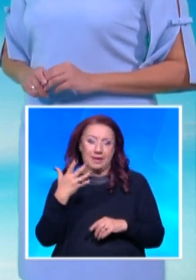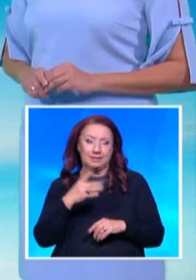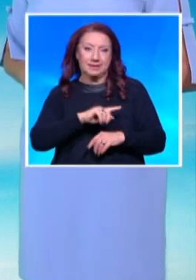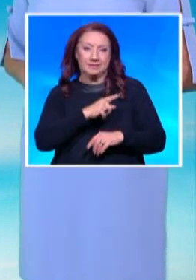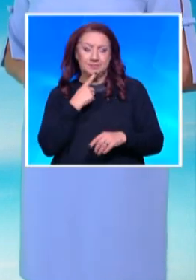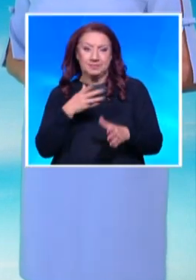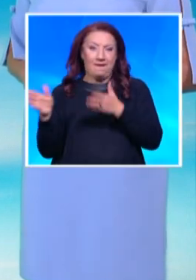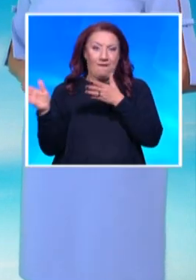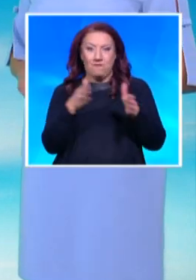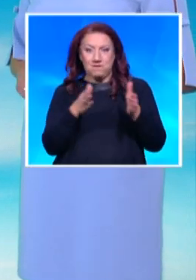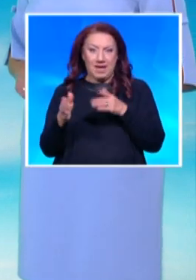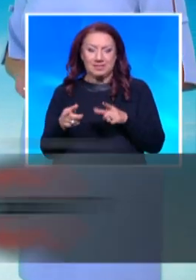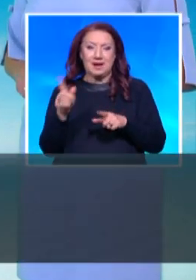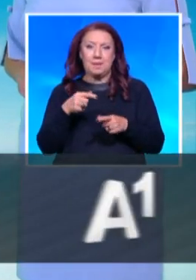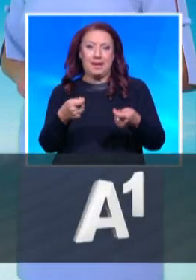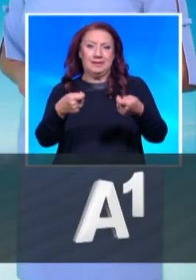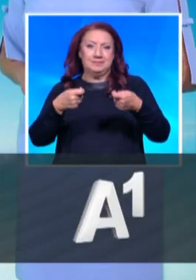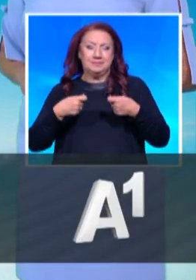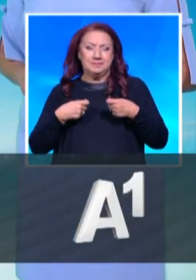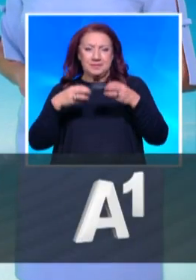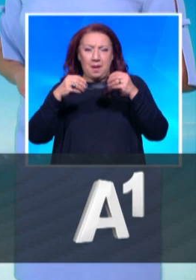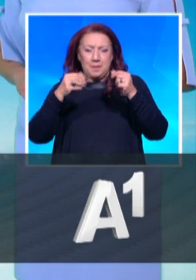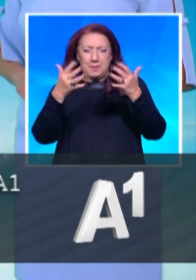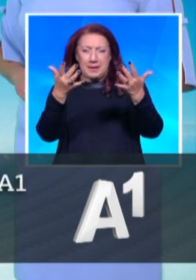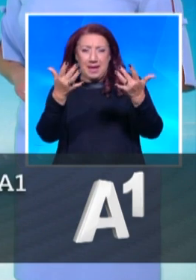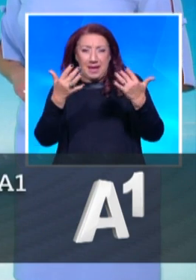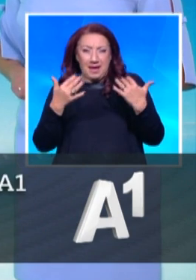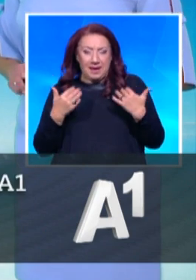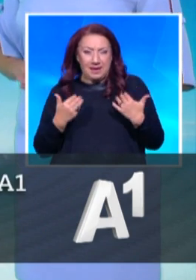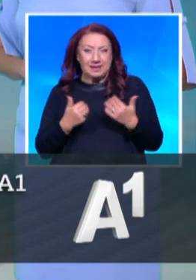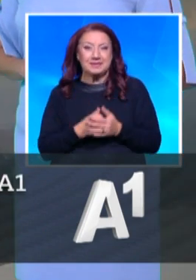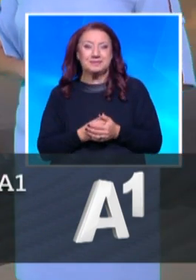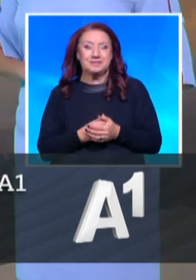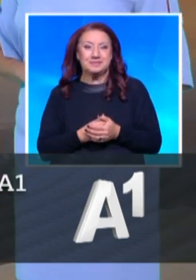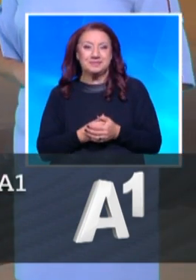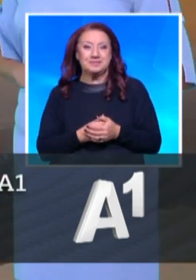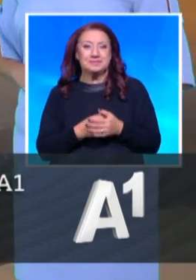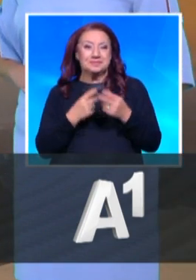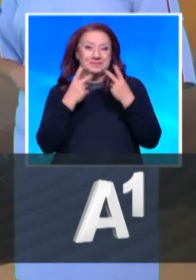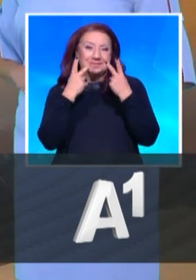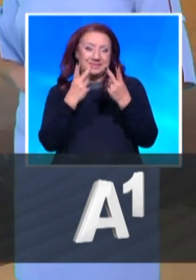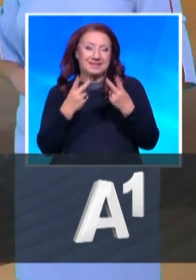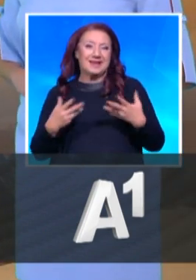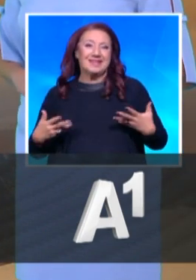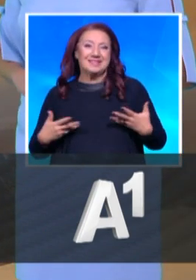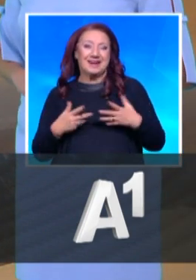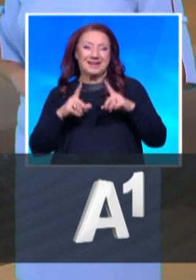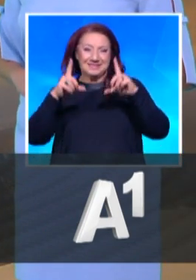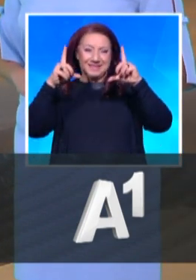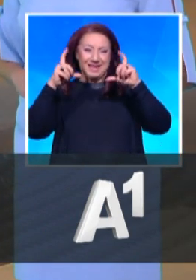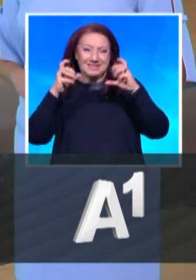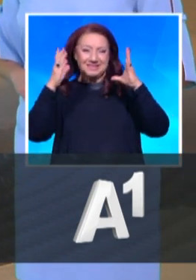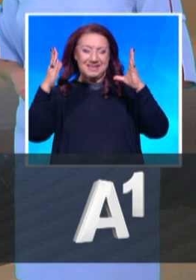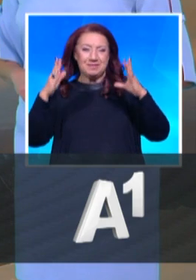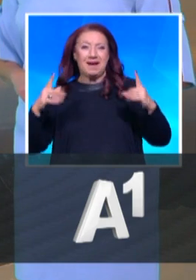така, че отново ще ни донесе прах чак от Сахара. Разделяме се на фона на изгрева днес на